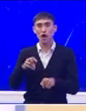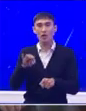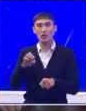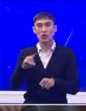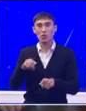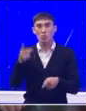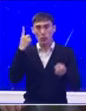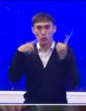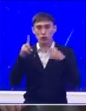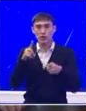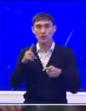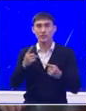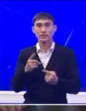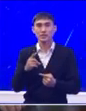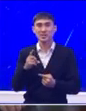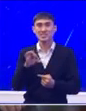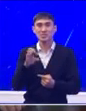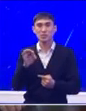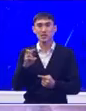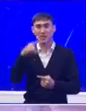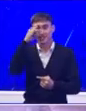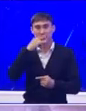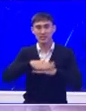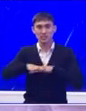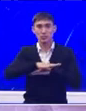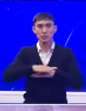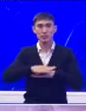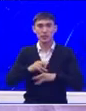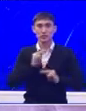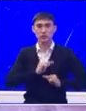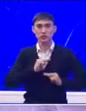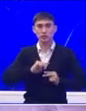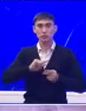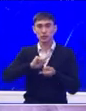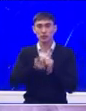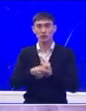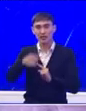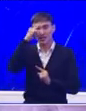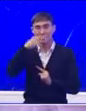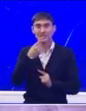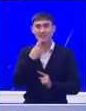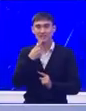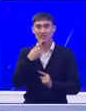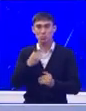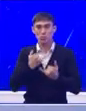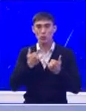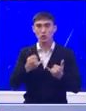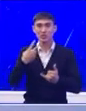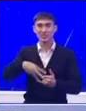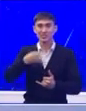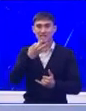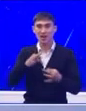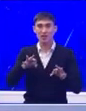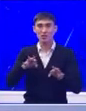Приключения Аткинсонов в Сибири и Казахской степи». Труд переведен на казахский язык, а выпуск печатного издания приурочен к 30-летию независимости в